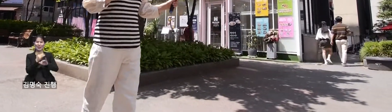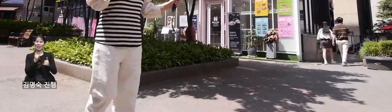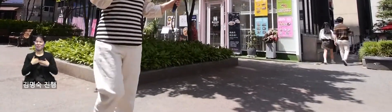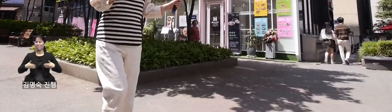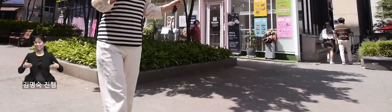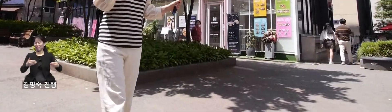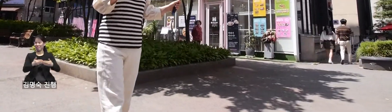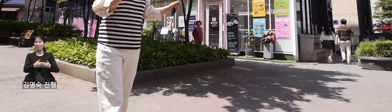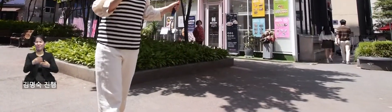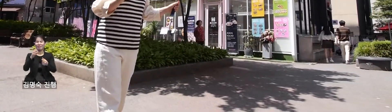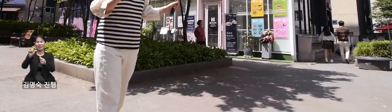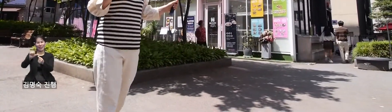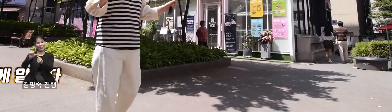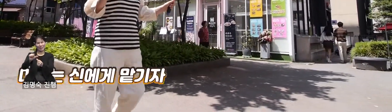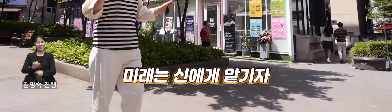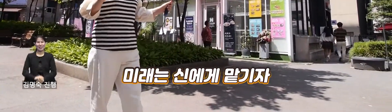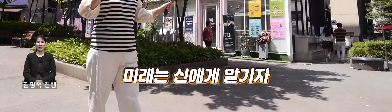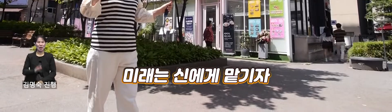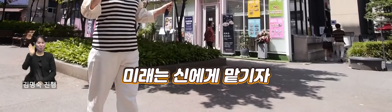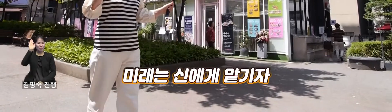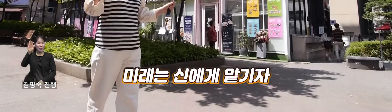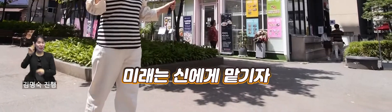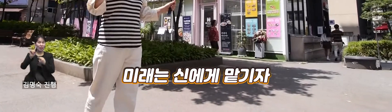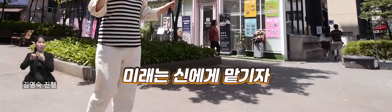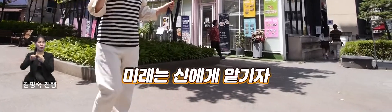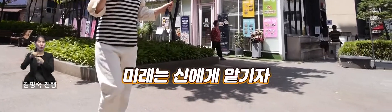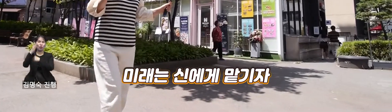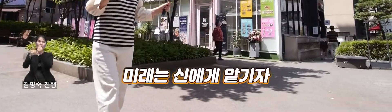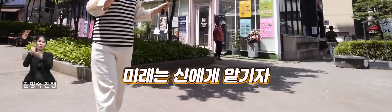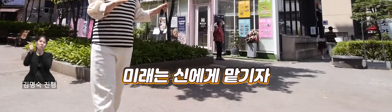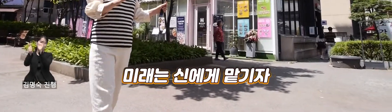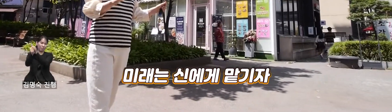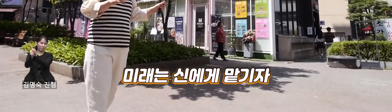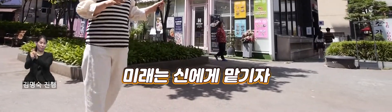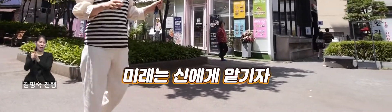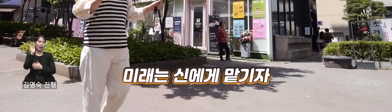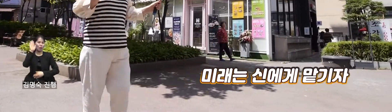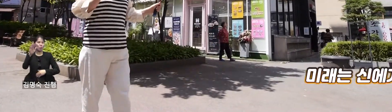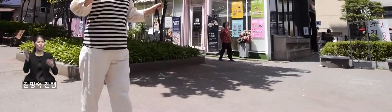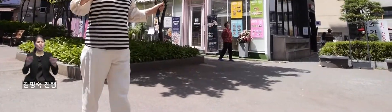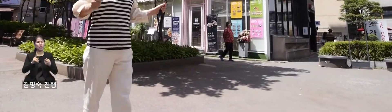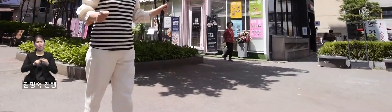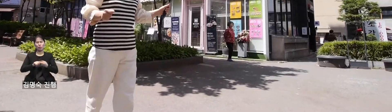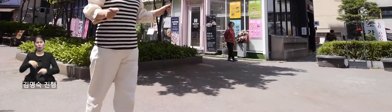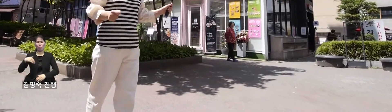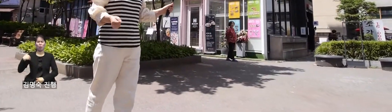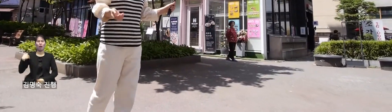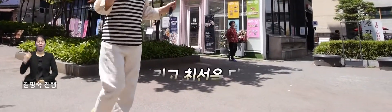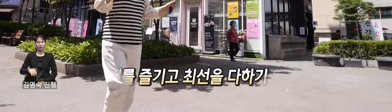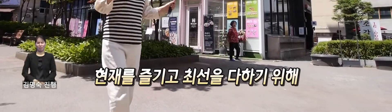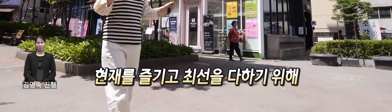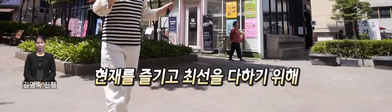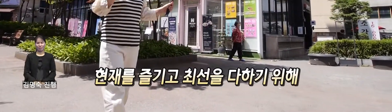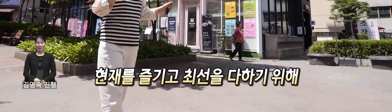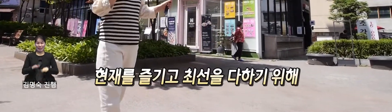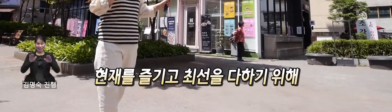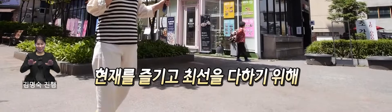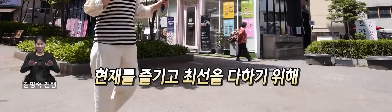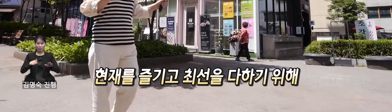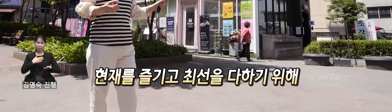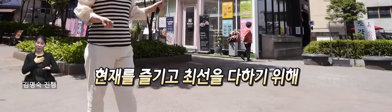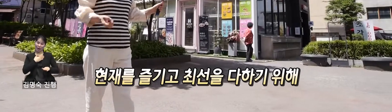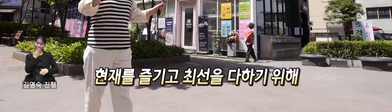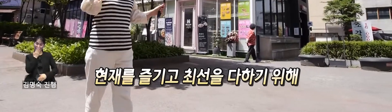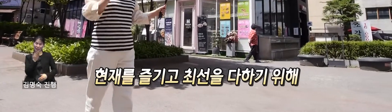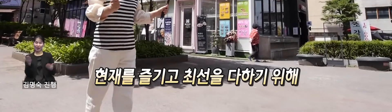포용하자. 끝으로 다섯째, 미래는 신에게 맡기자. 앞으로 어떤 일이 일어날지 모르기 때문에 현재 내가 할